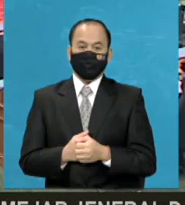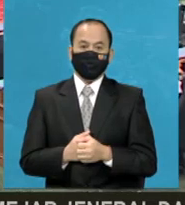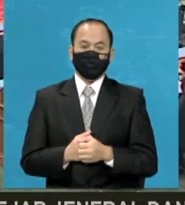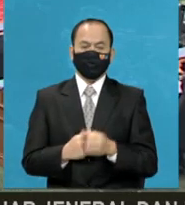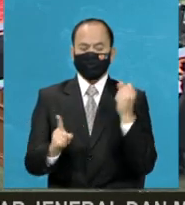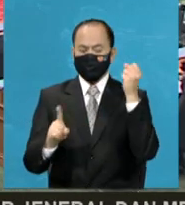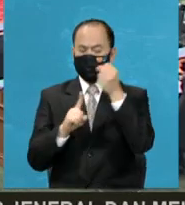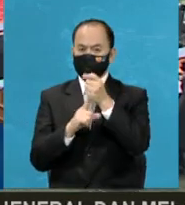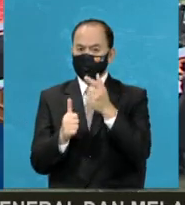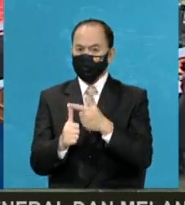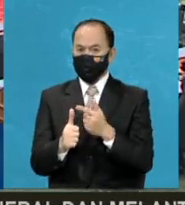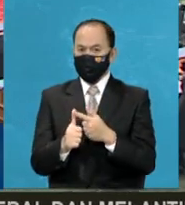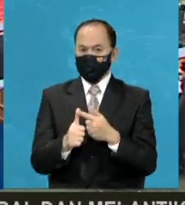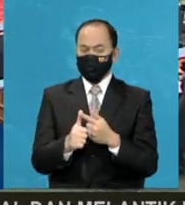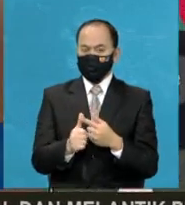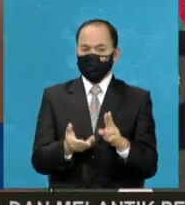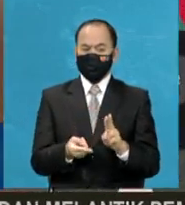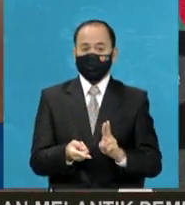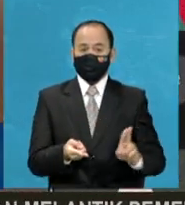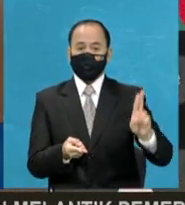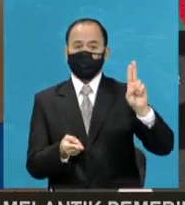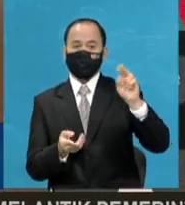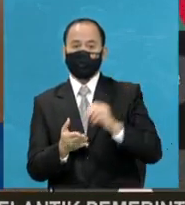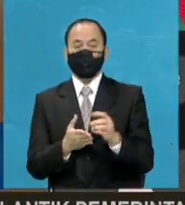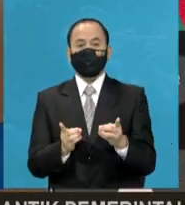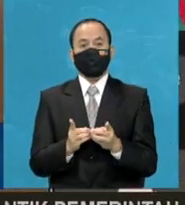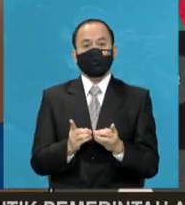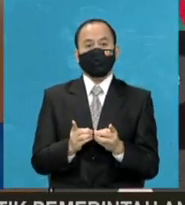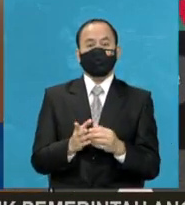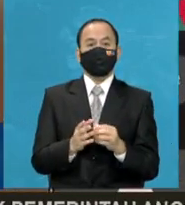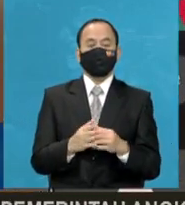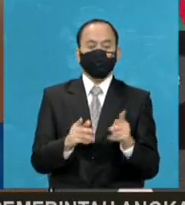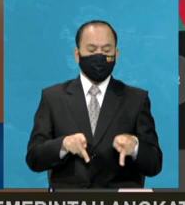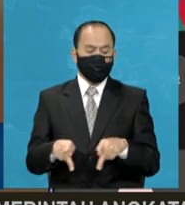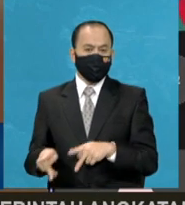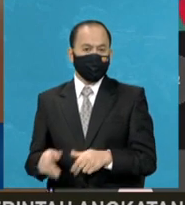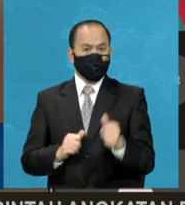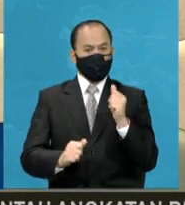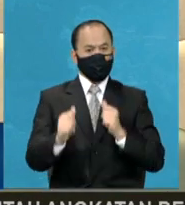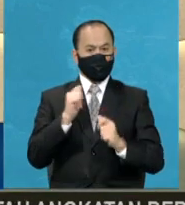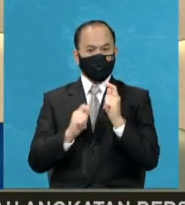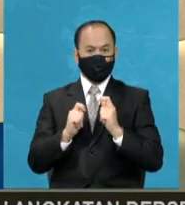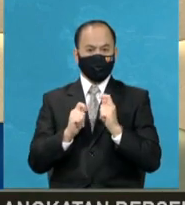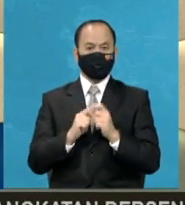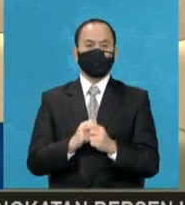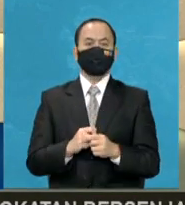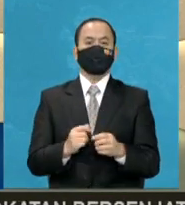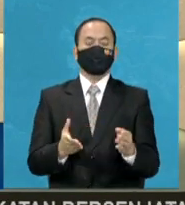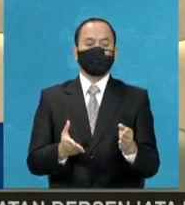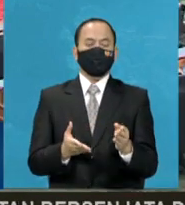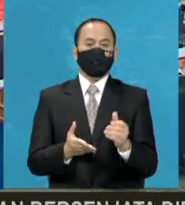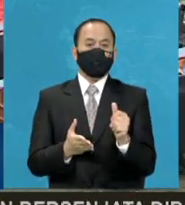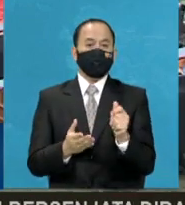F1Z pertama mengemas kini Damri dasar akta dan pelan-pelan tindakan pengemas kimia Nafta dan